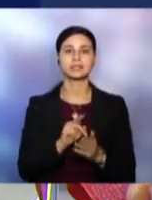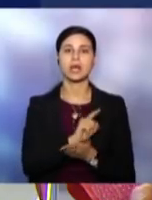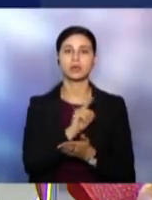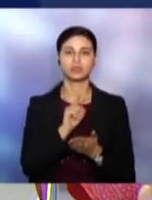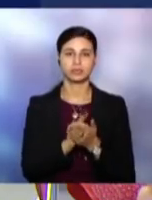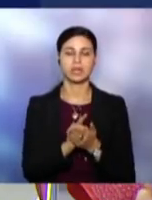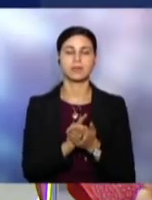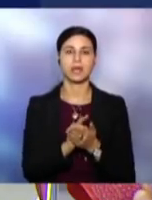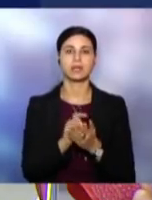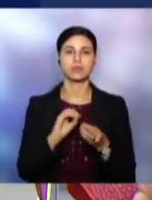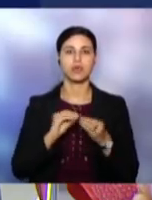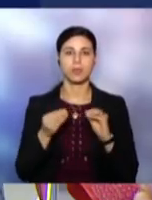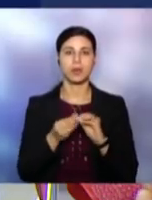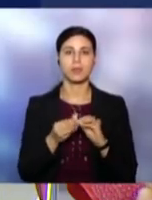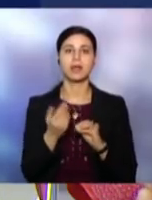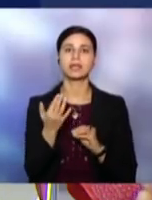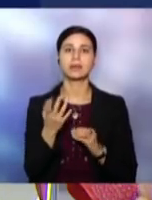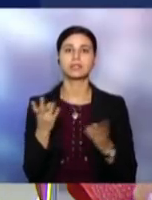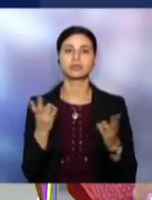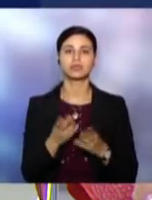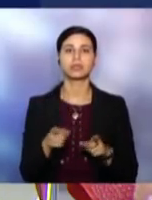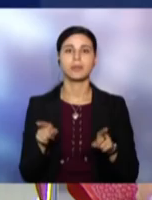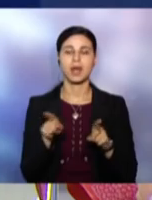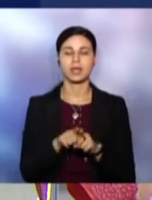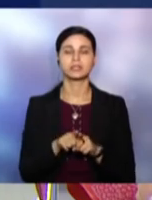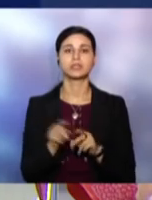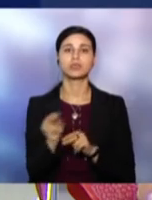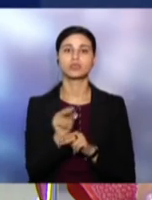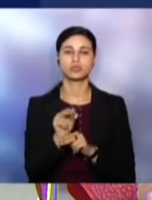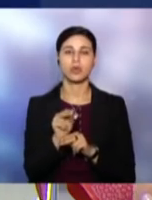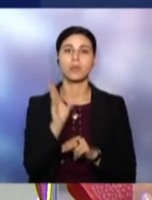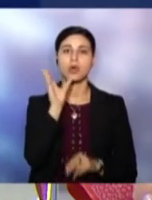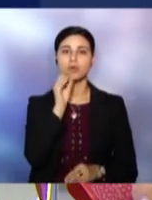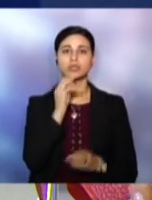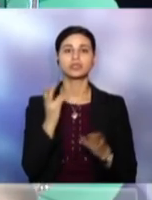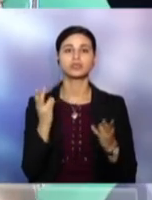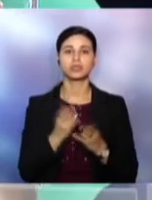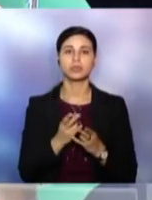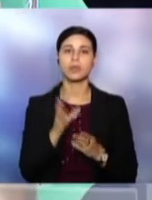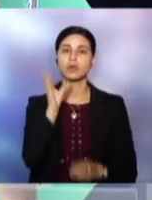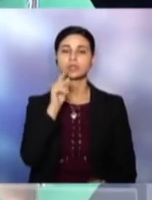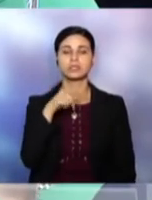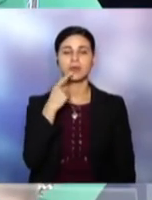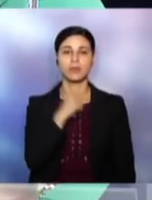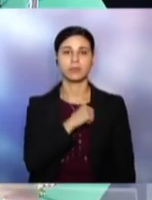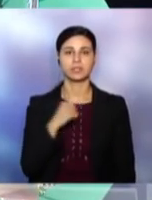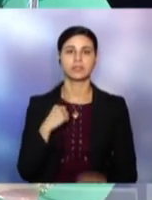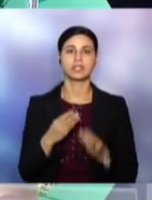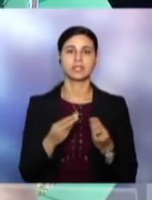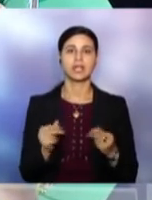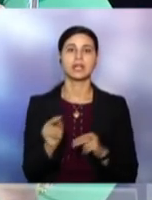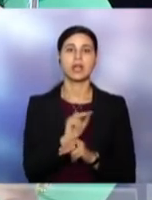გართულება, რამდენად გვჭირდება ასეთი აგრესიული მკურნალობა, როდის გვჭირდება, როდის ამობ თვით